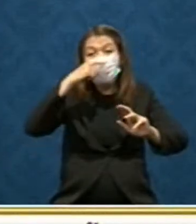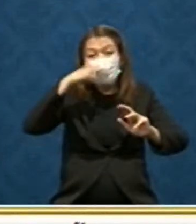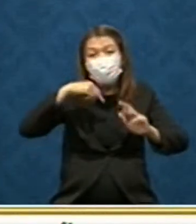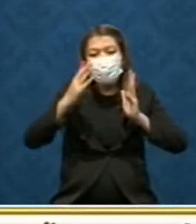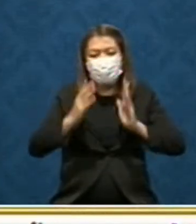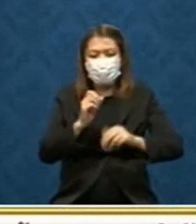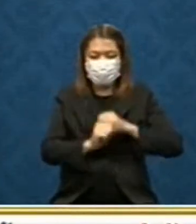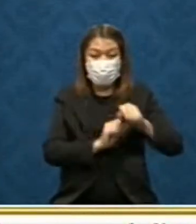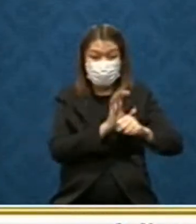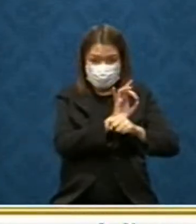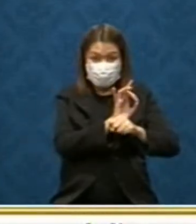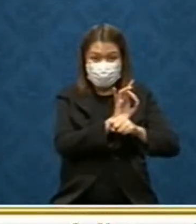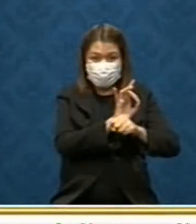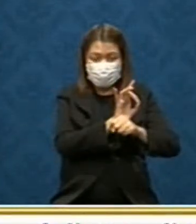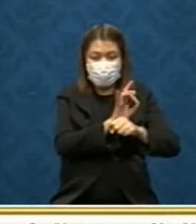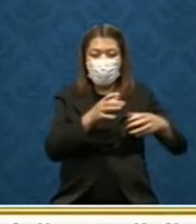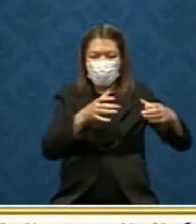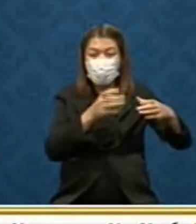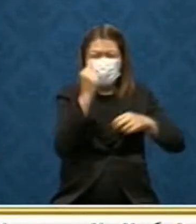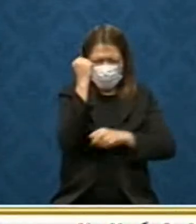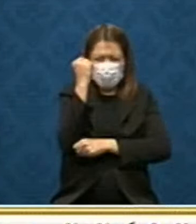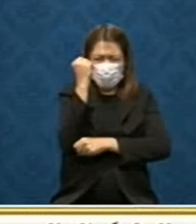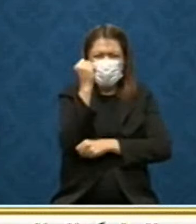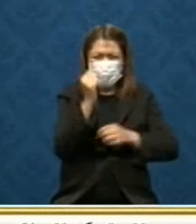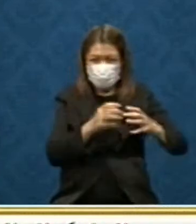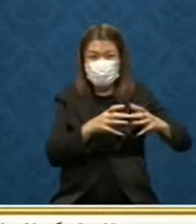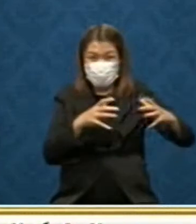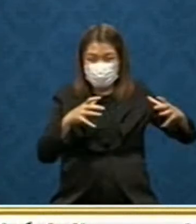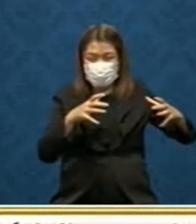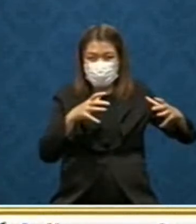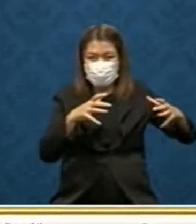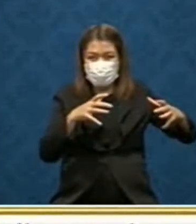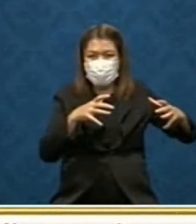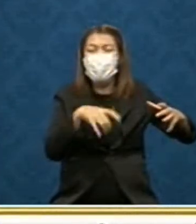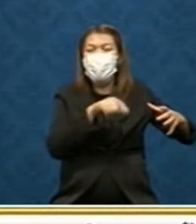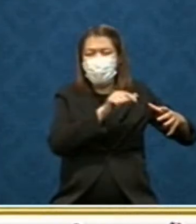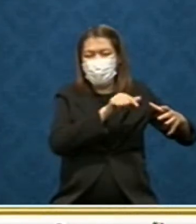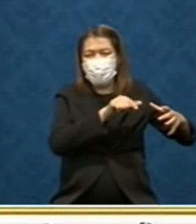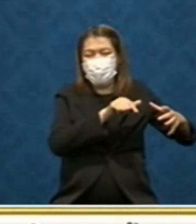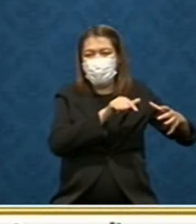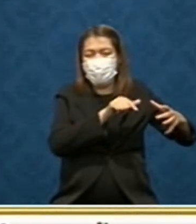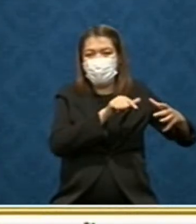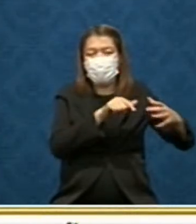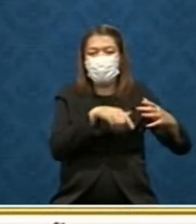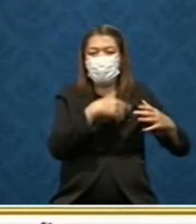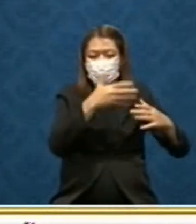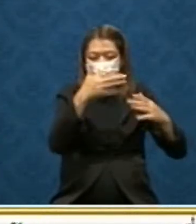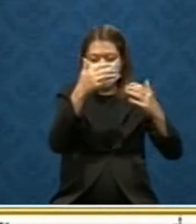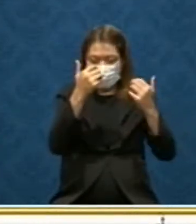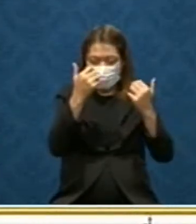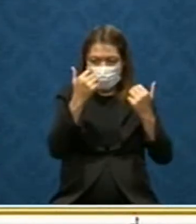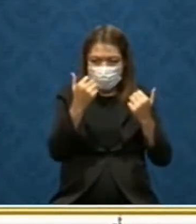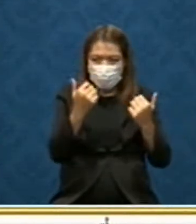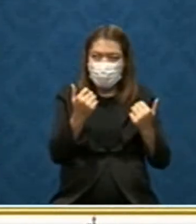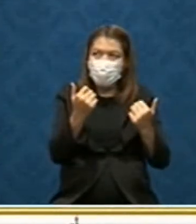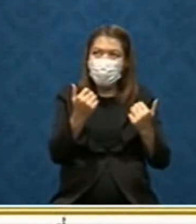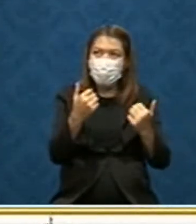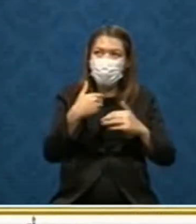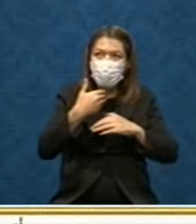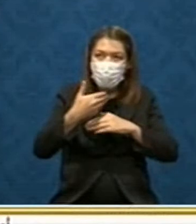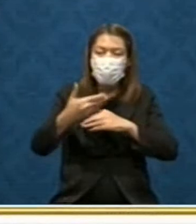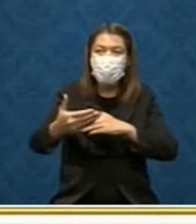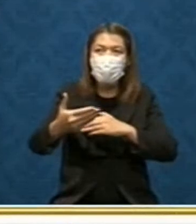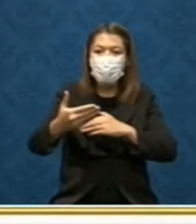แป todos ปแรกมีกลมคนจนเยอะ เยอะกเยอะ ระดันนแต่พอเข้าพี่หลดมาเรื่อย